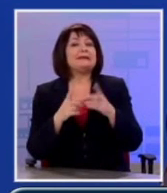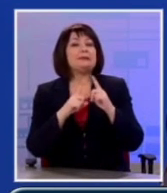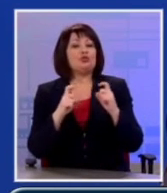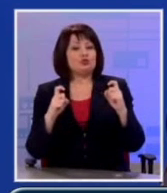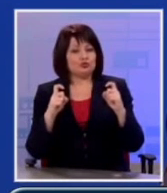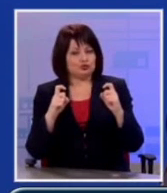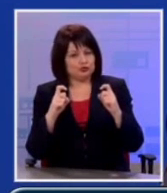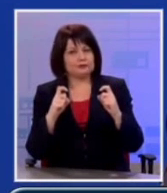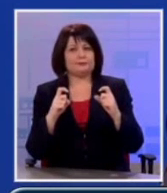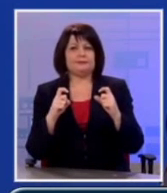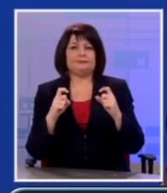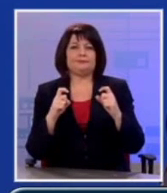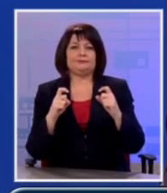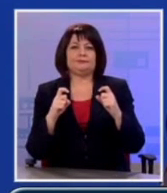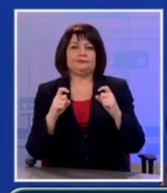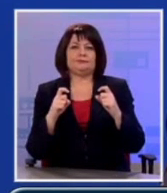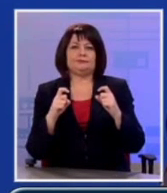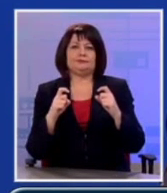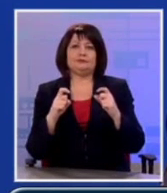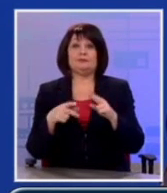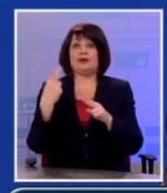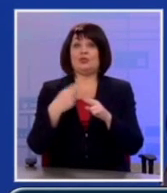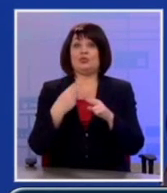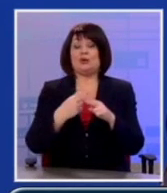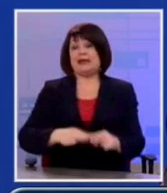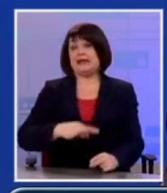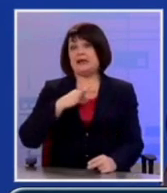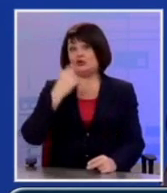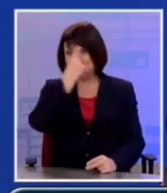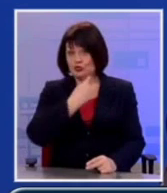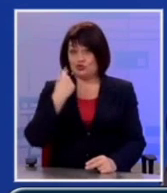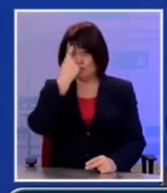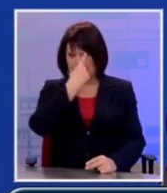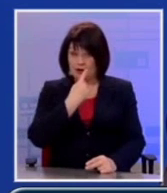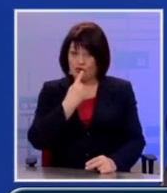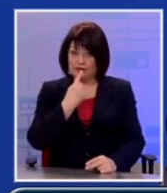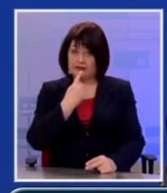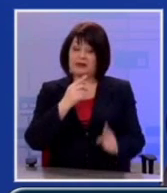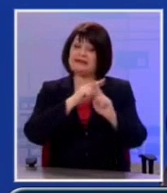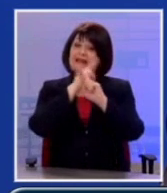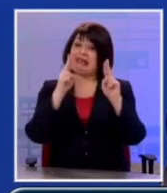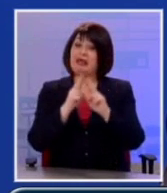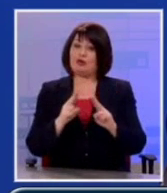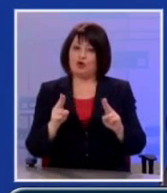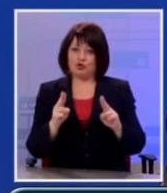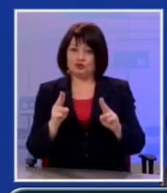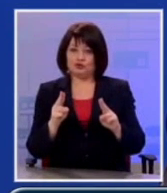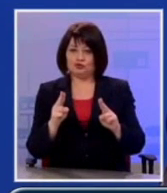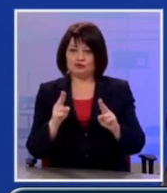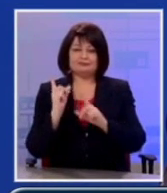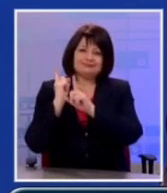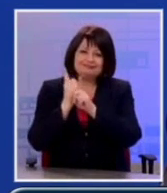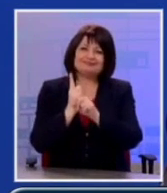από εγνωσμένου κύρους προσωπικότητες του διεθνούς στερεώματος που έχουν ειδίκευση